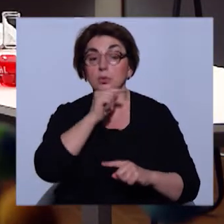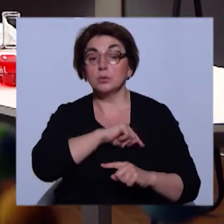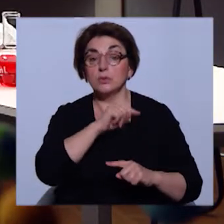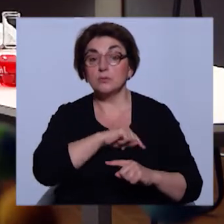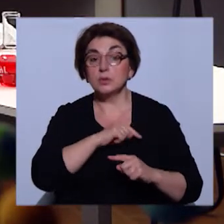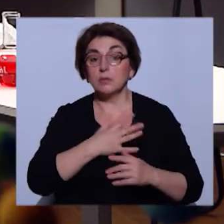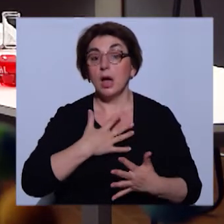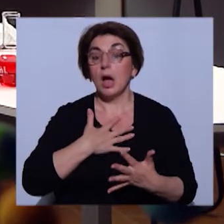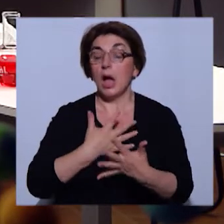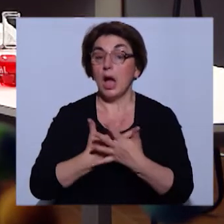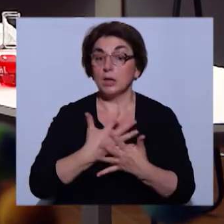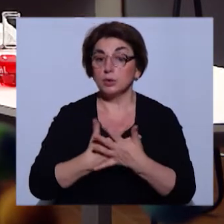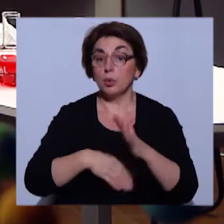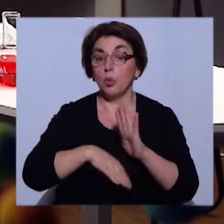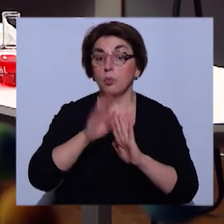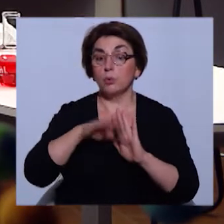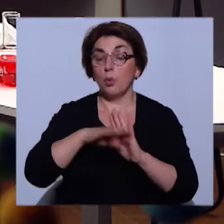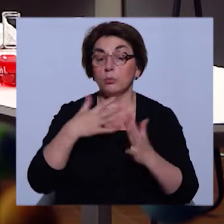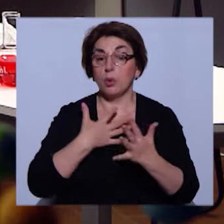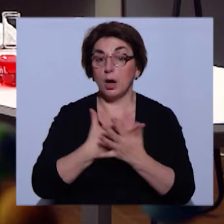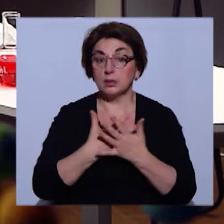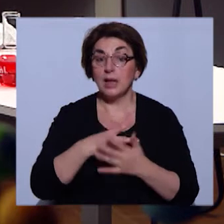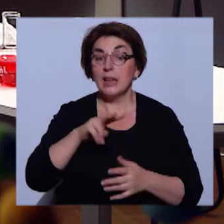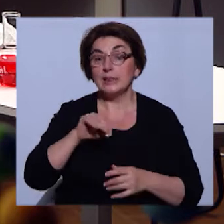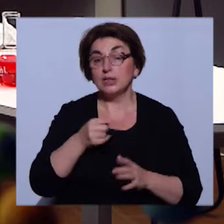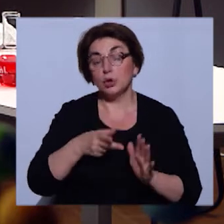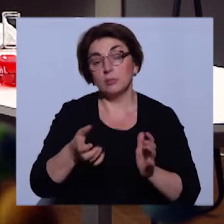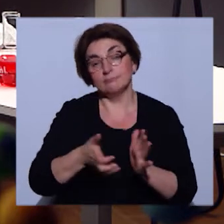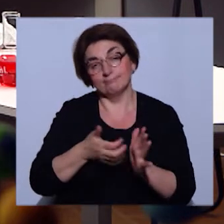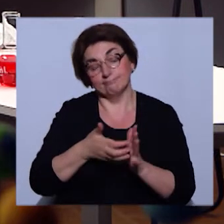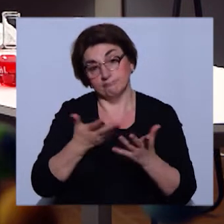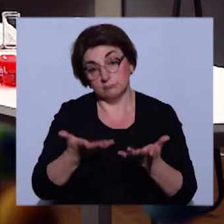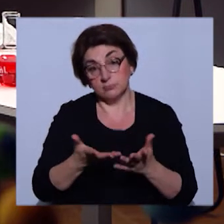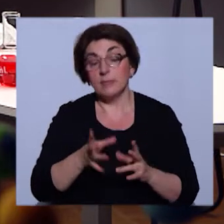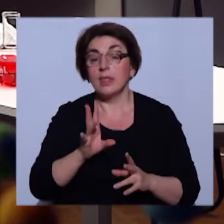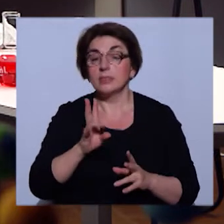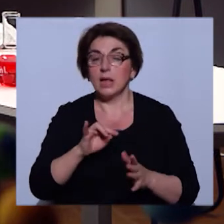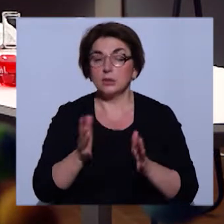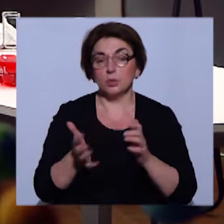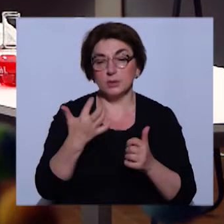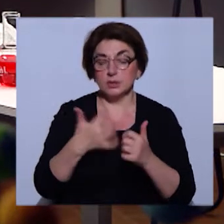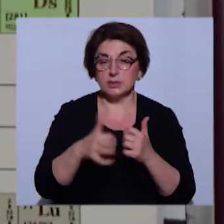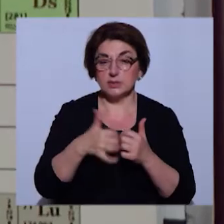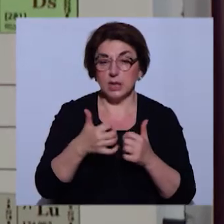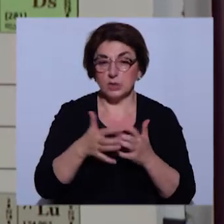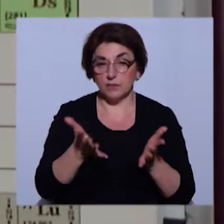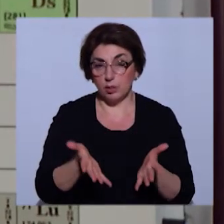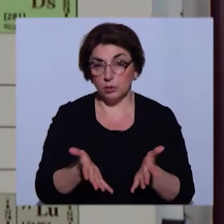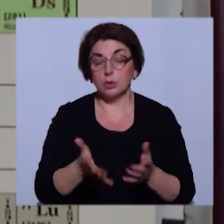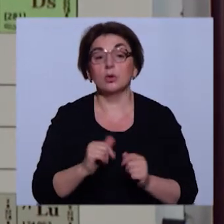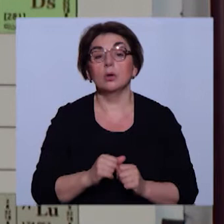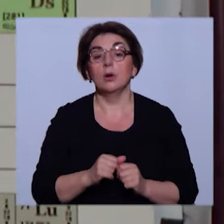თვისებები გააქტიურდა. ლითიუმი ნაკლებად შედიოდა რეაქციაში წყალთან, ნატრიუმის აქტიურობა